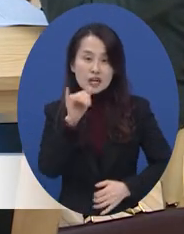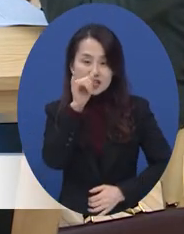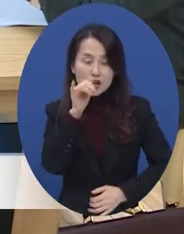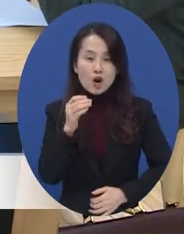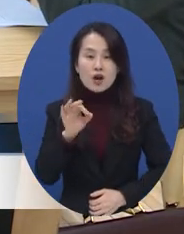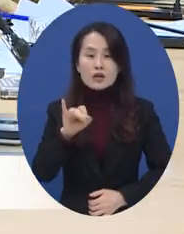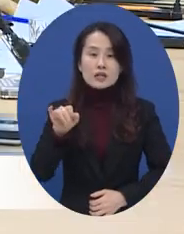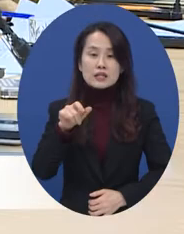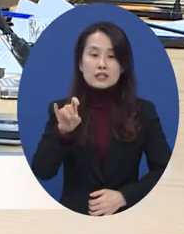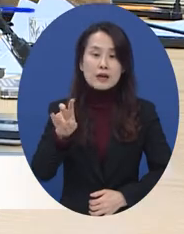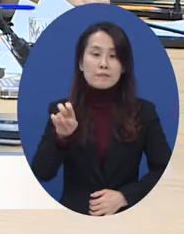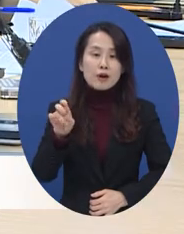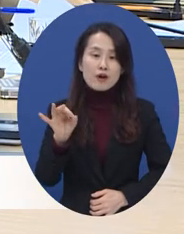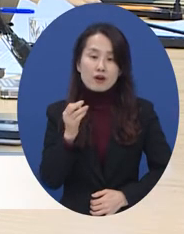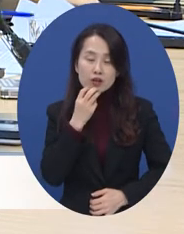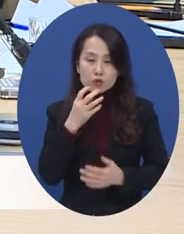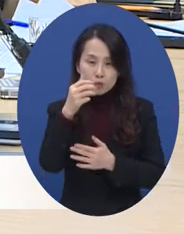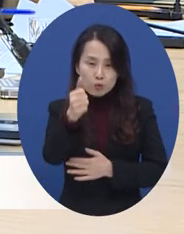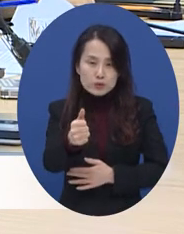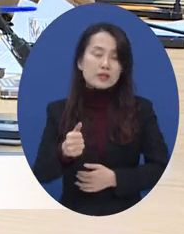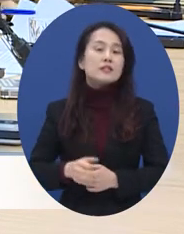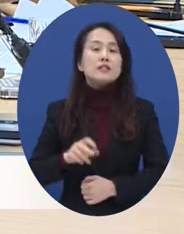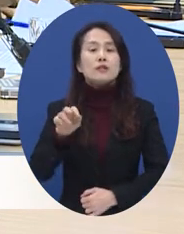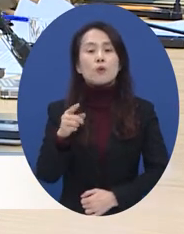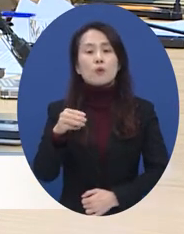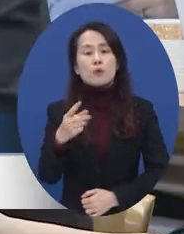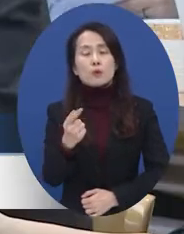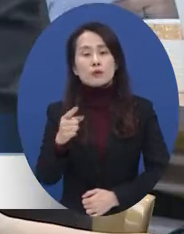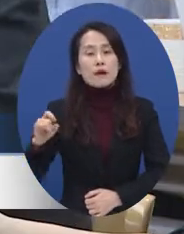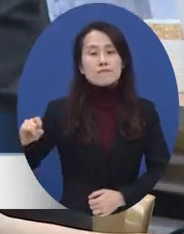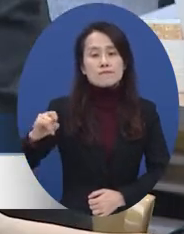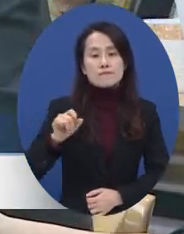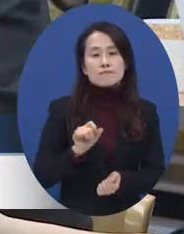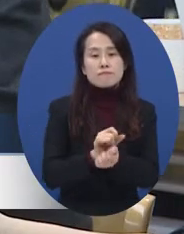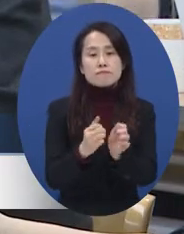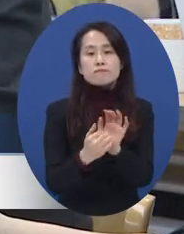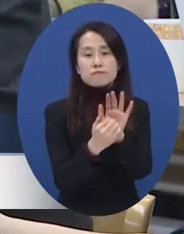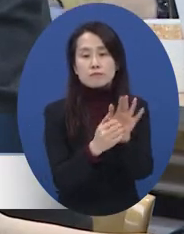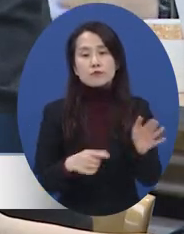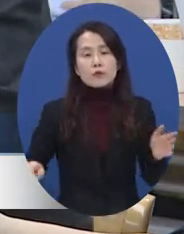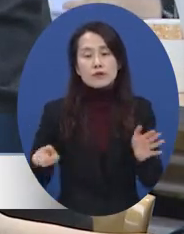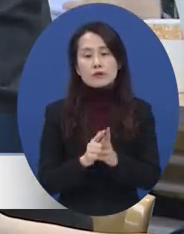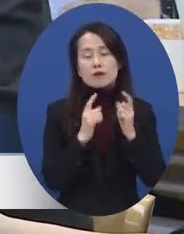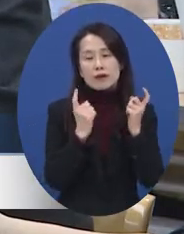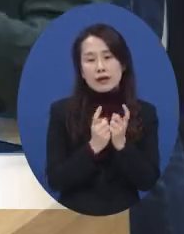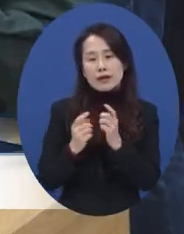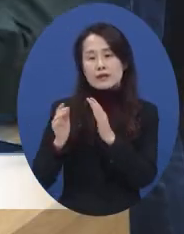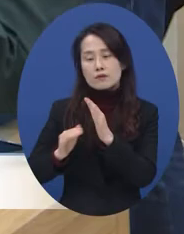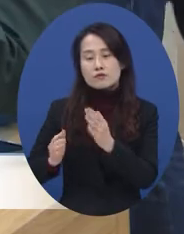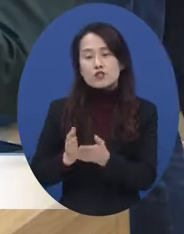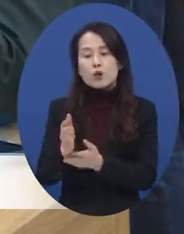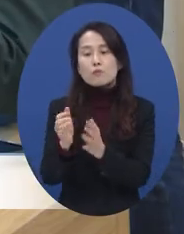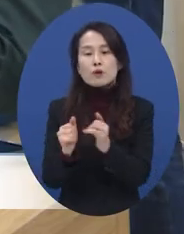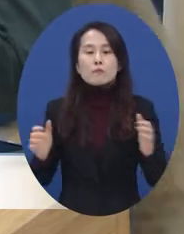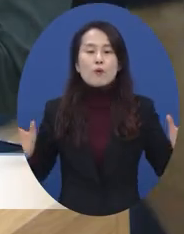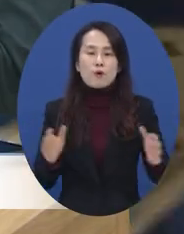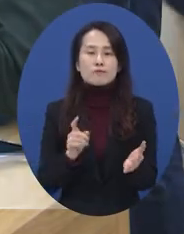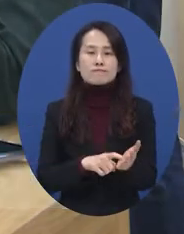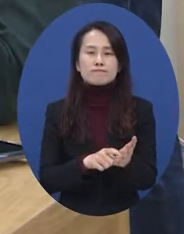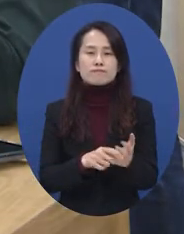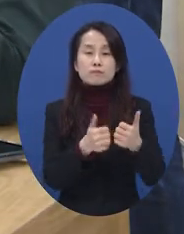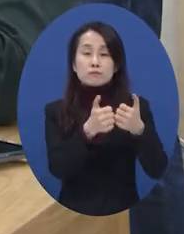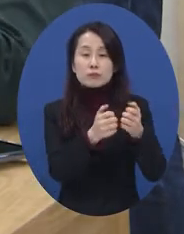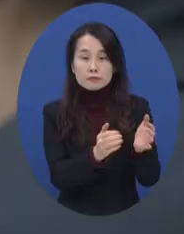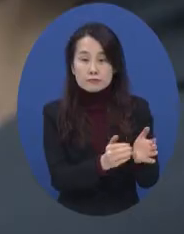이재명 경기도지사는 중국발 신종 코로나 바이러스 감염증 대응을 위해 민관 합동 전문가 비상대책 회의를